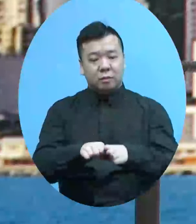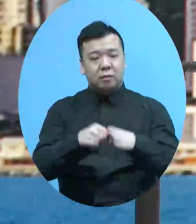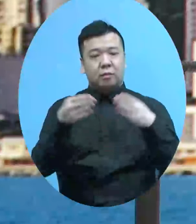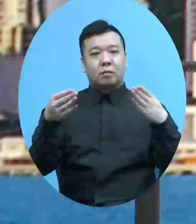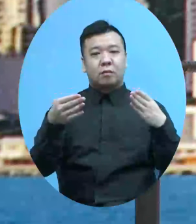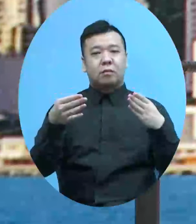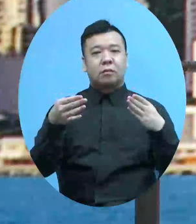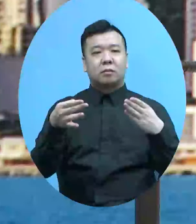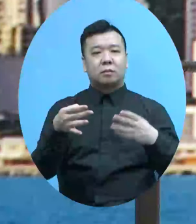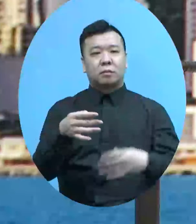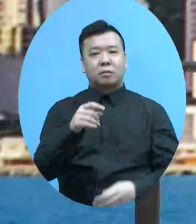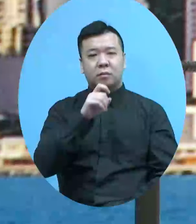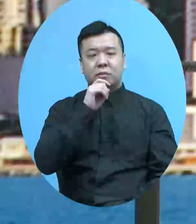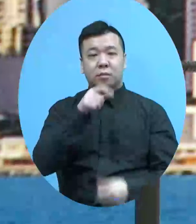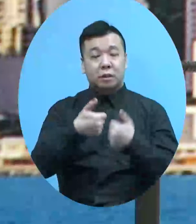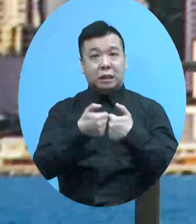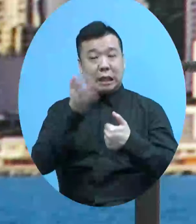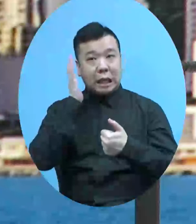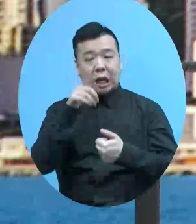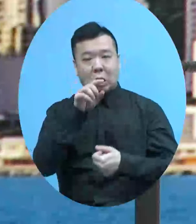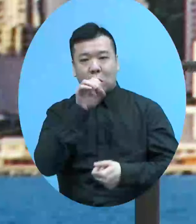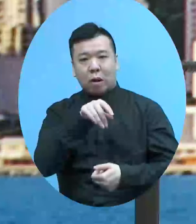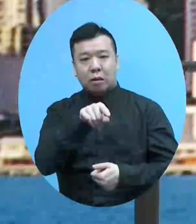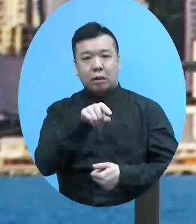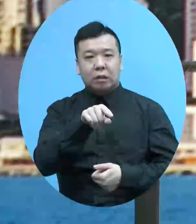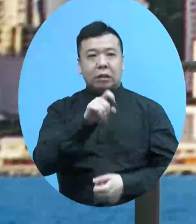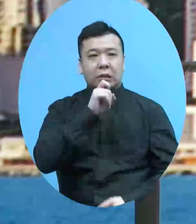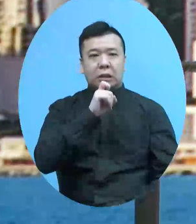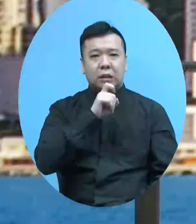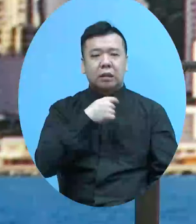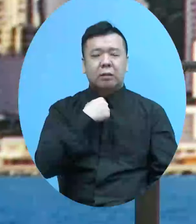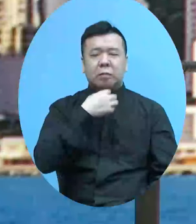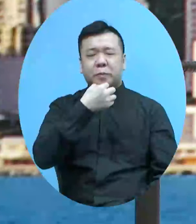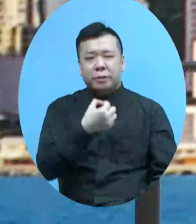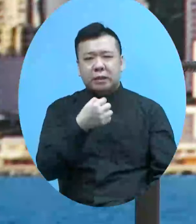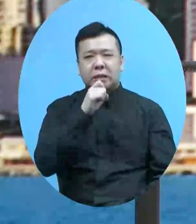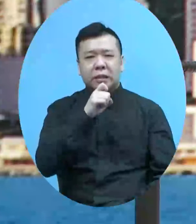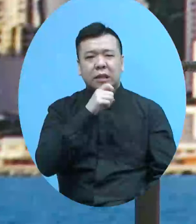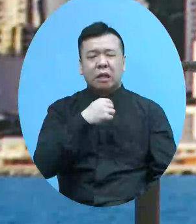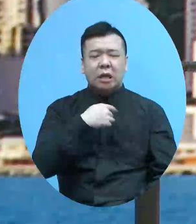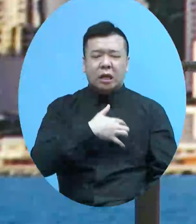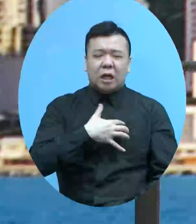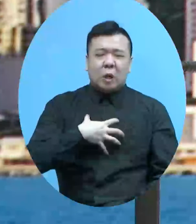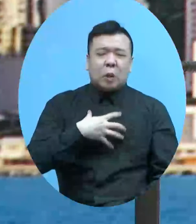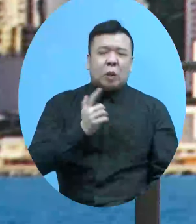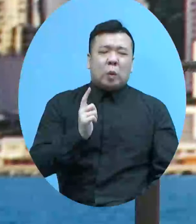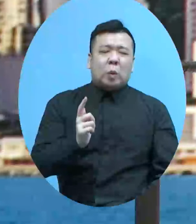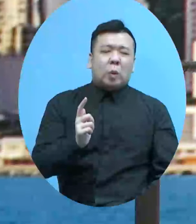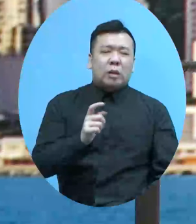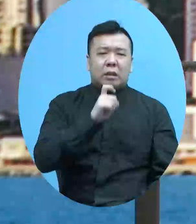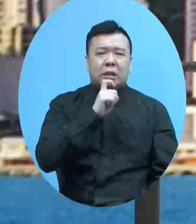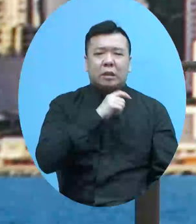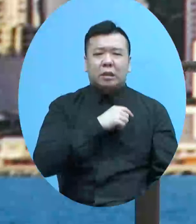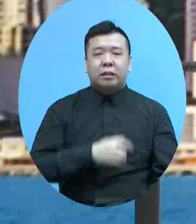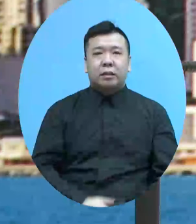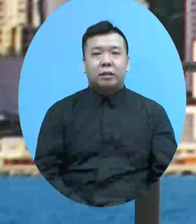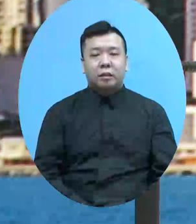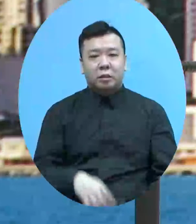即據先生說她開始有點痰和胸口痛即是胸部痛